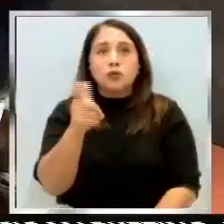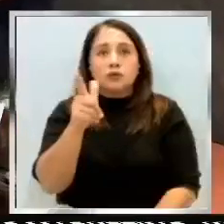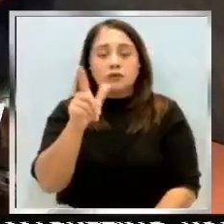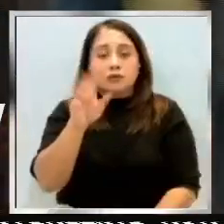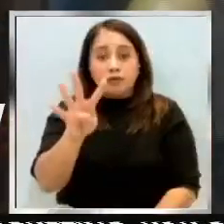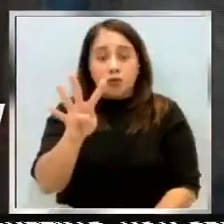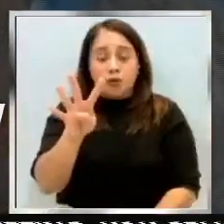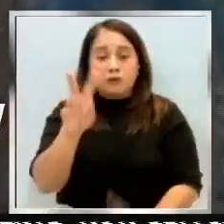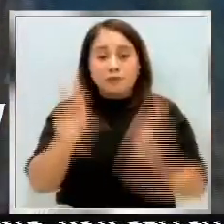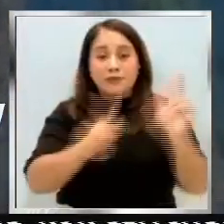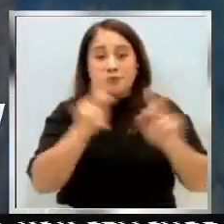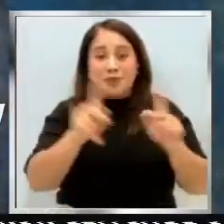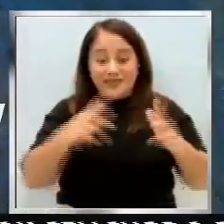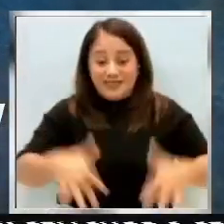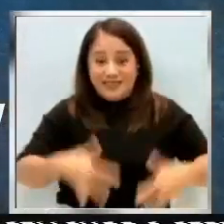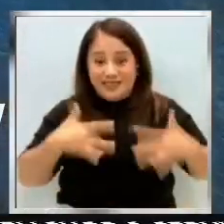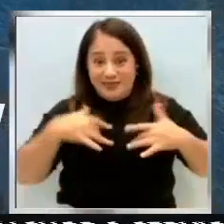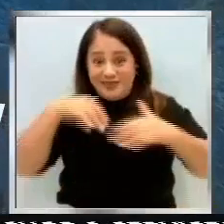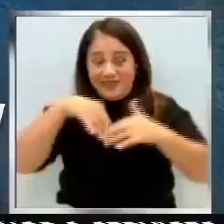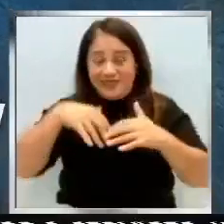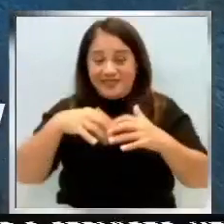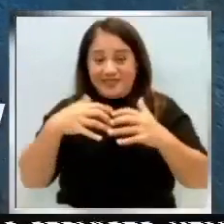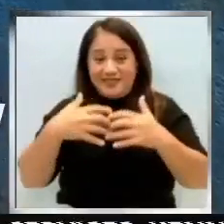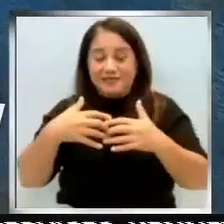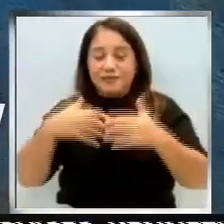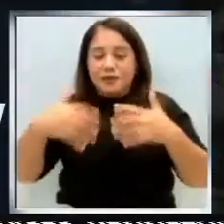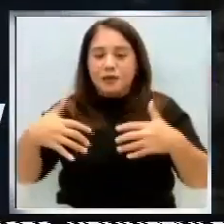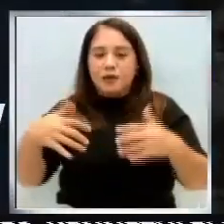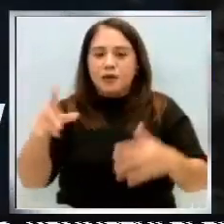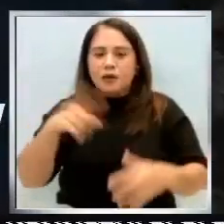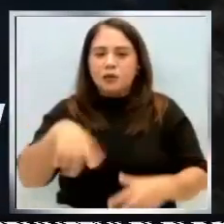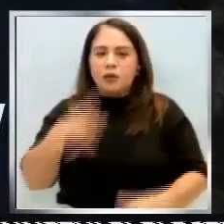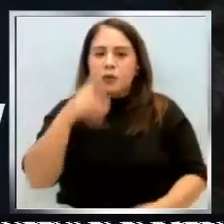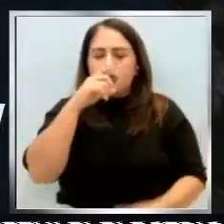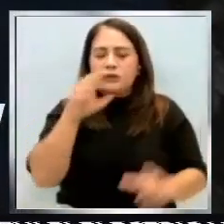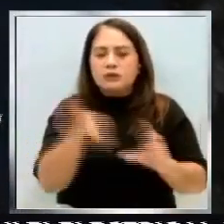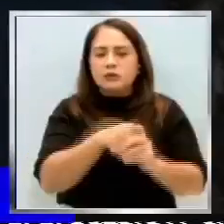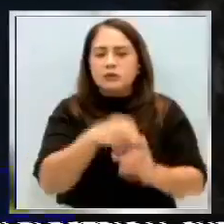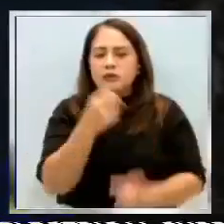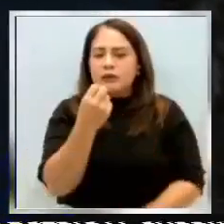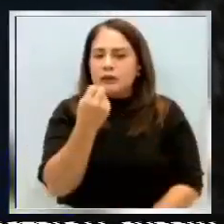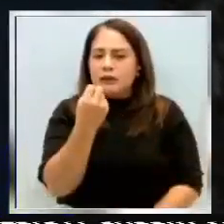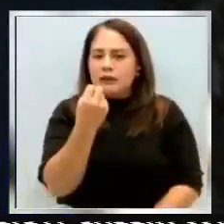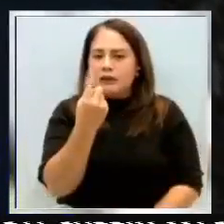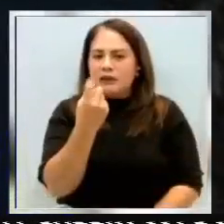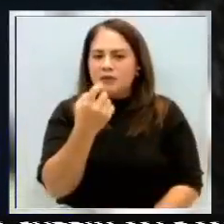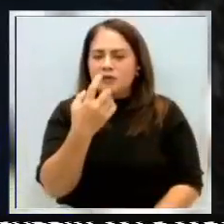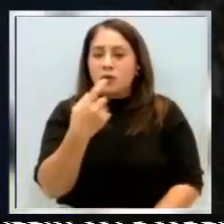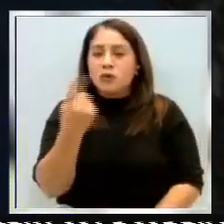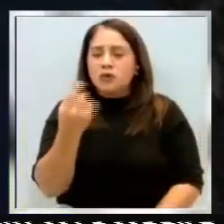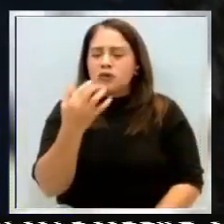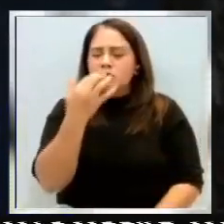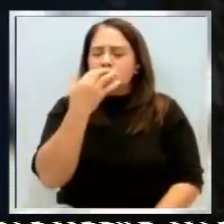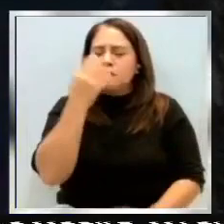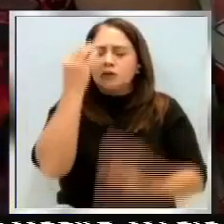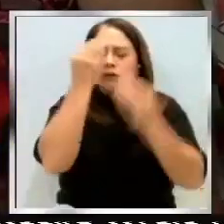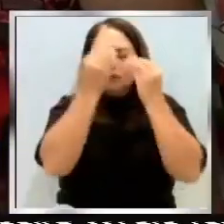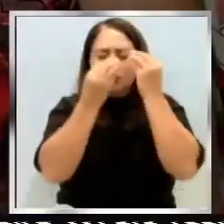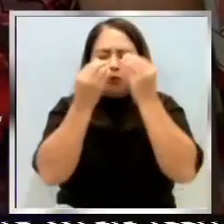malapit sa planta. Kabilang sa kanila ang 11 years old na si Frederick. Nahihilo po, tas nasusuka, tas nahirapan po ako